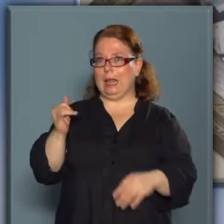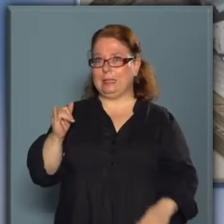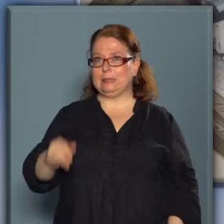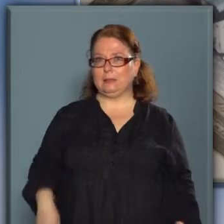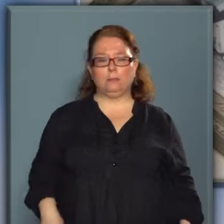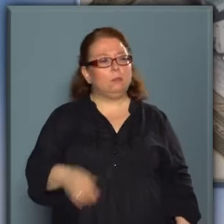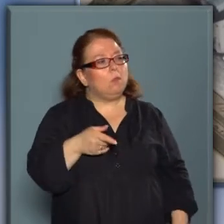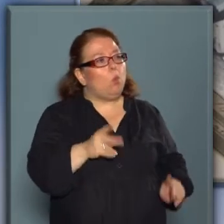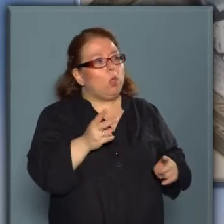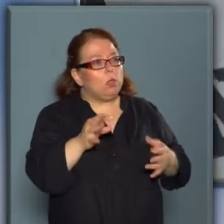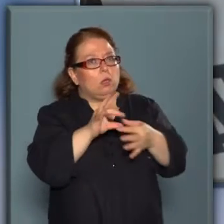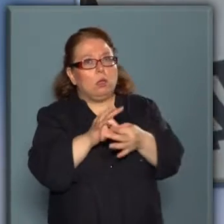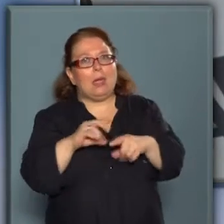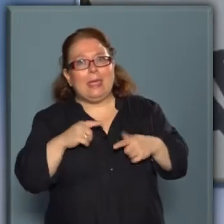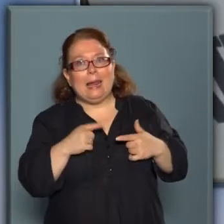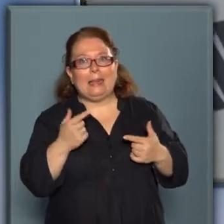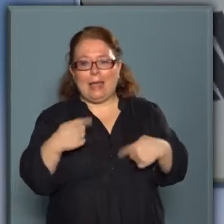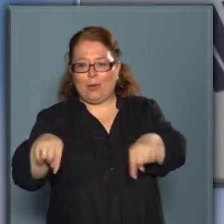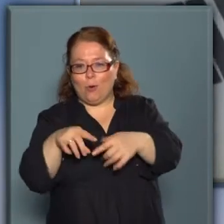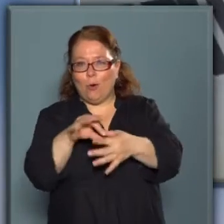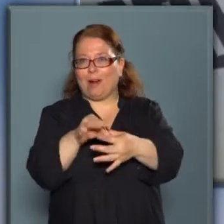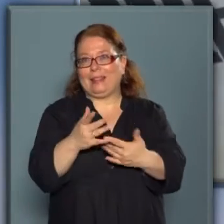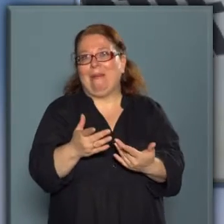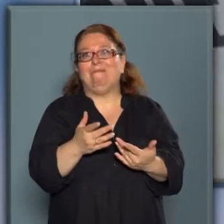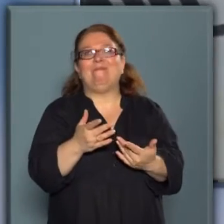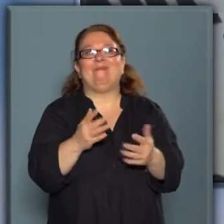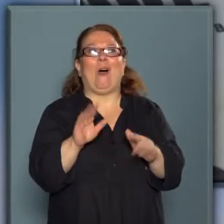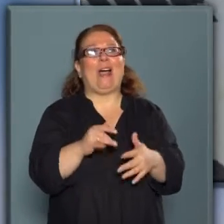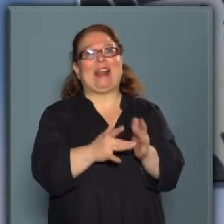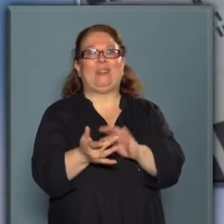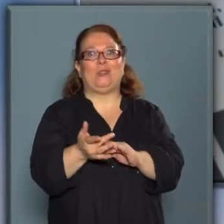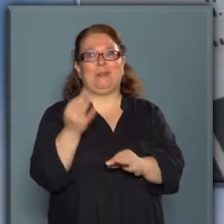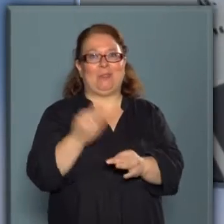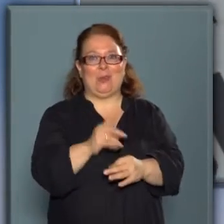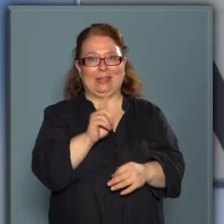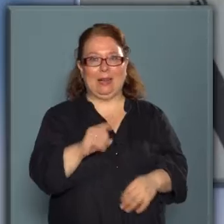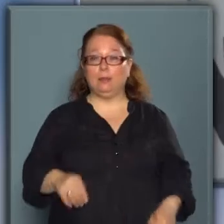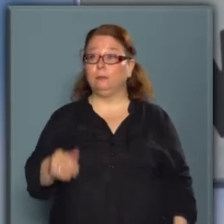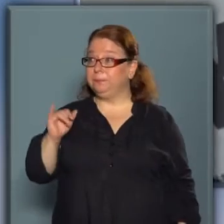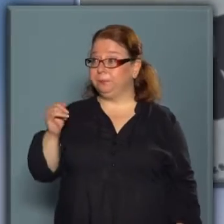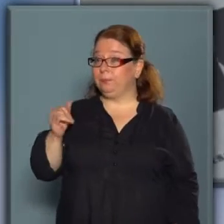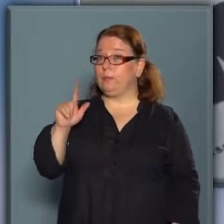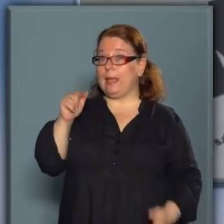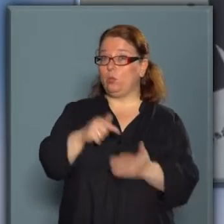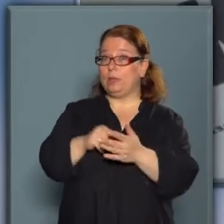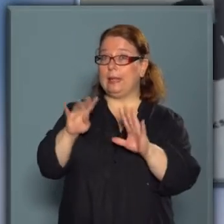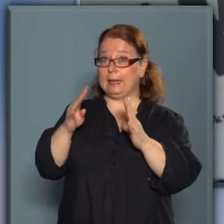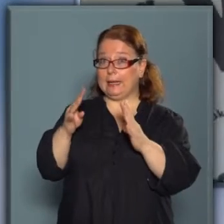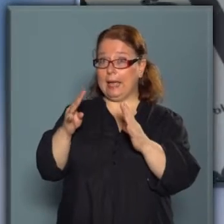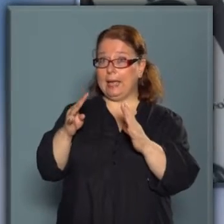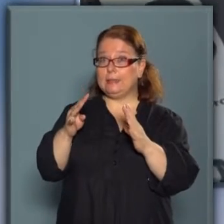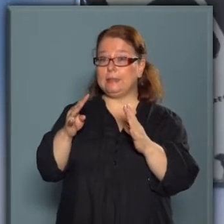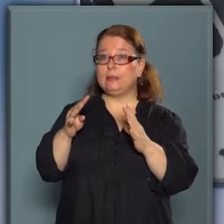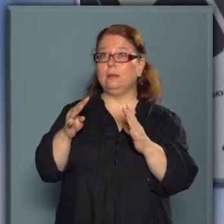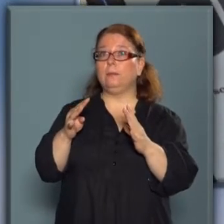igen. Hogyan kapcsolódott össze az élete ezzel a körrel, mert az sem egy hétköznapi történet? Igen,